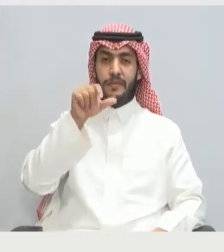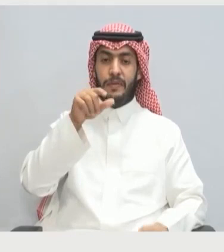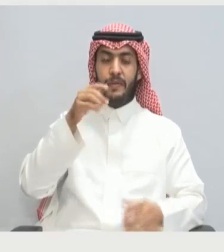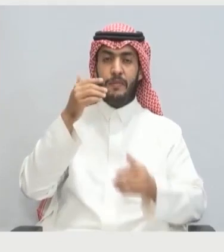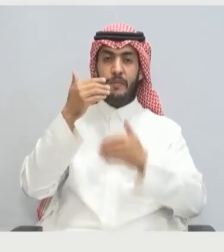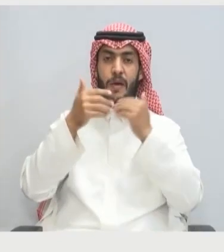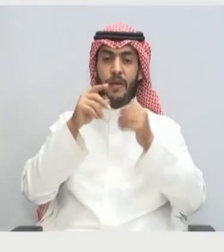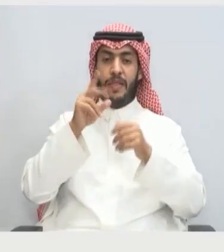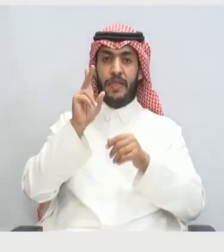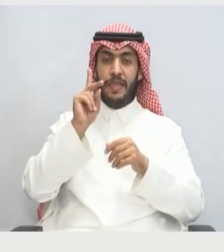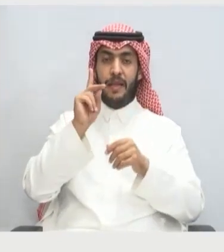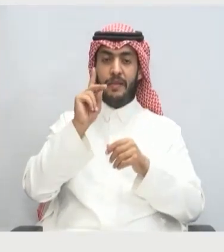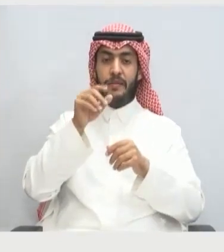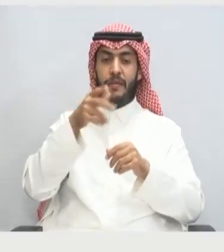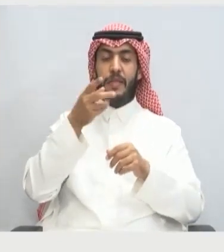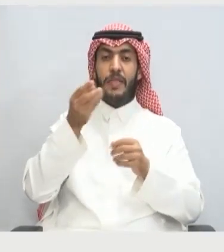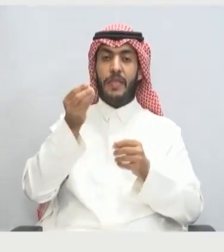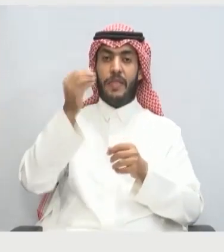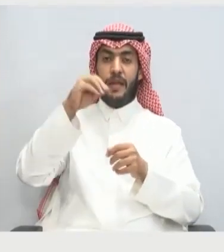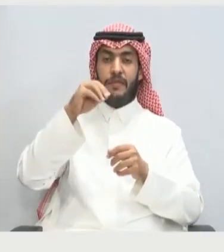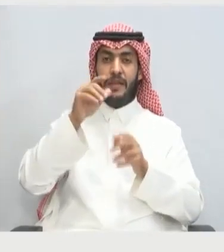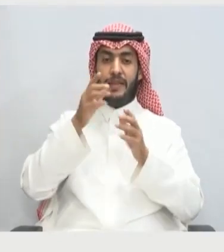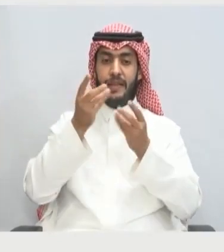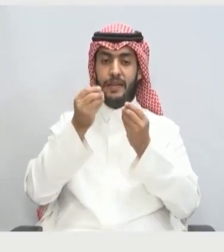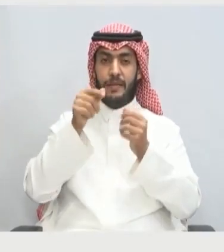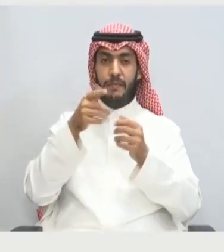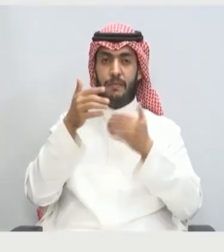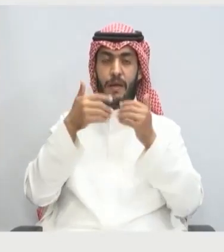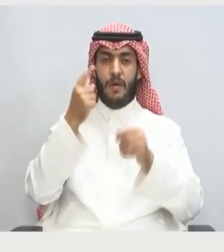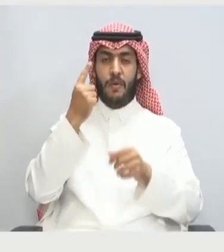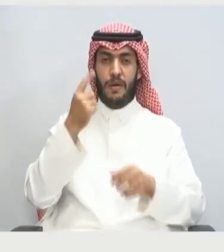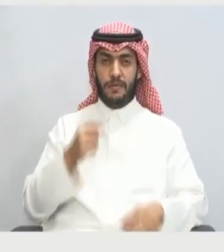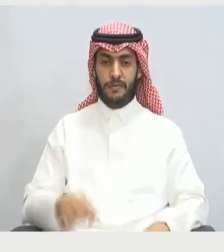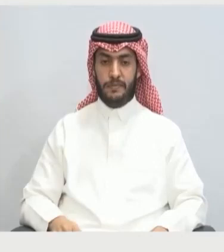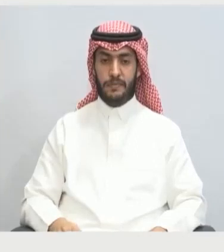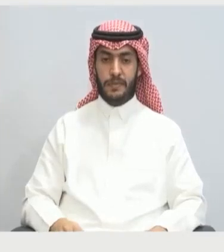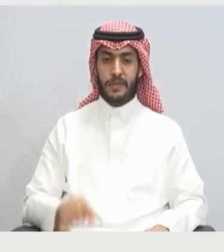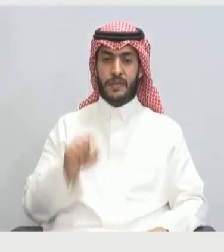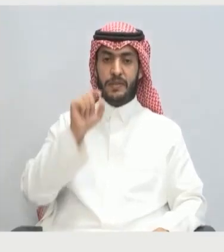المحاوله الثانيه هو ضعف التركيز في المحاوله الاولى